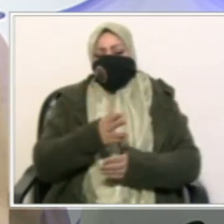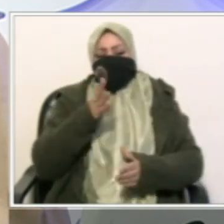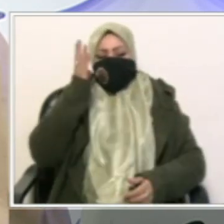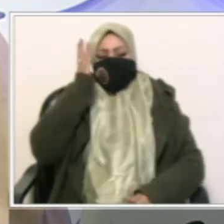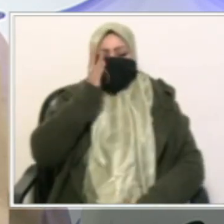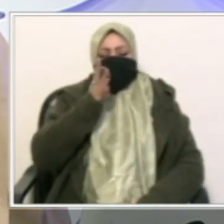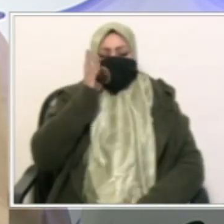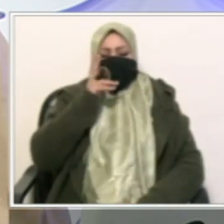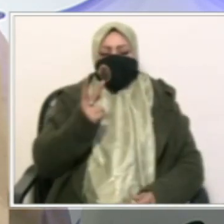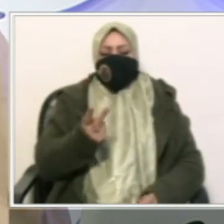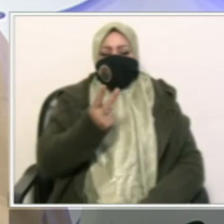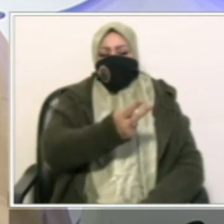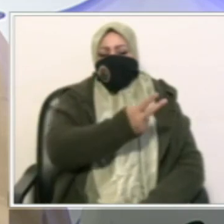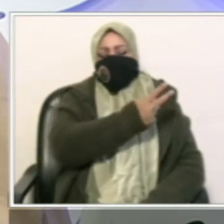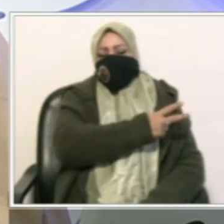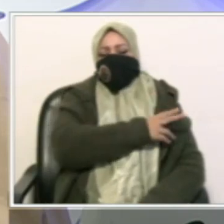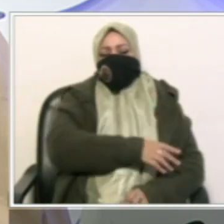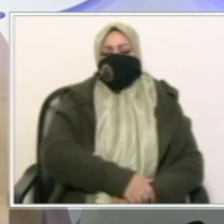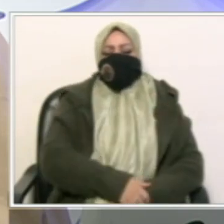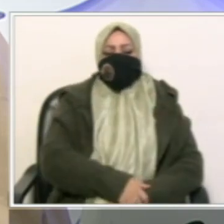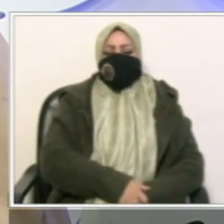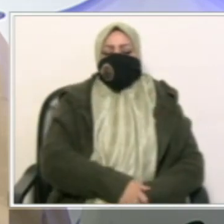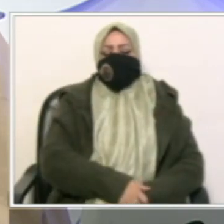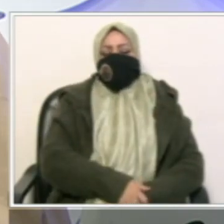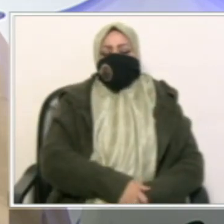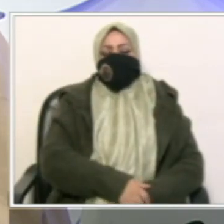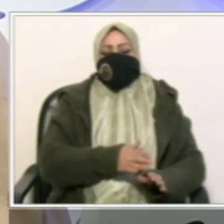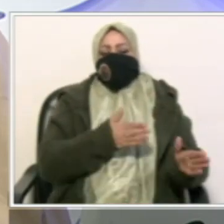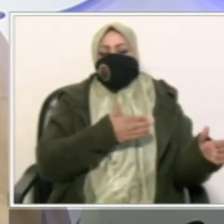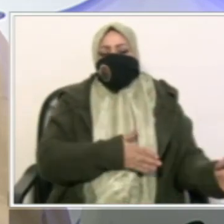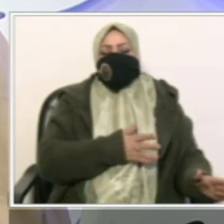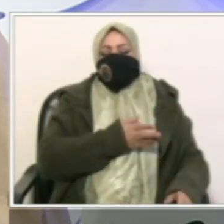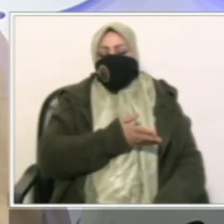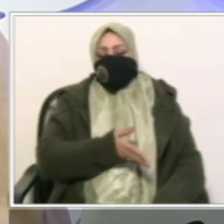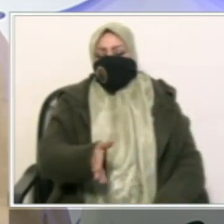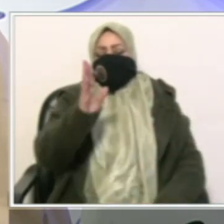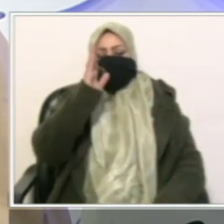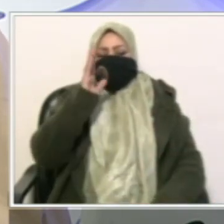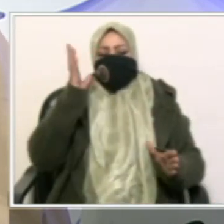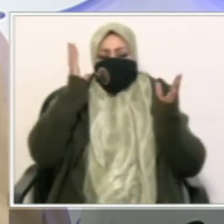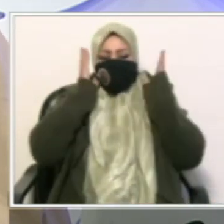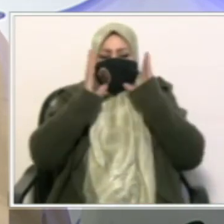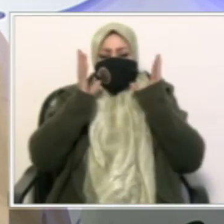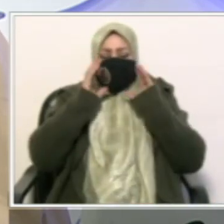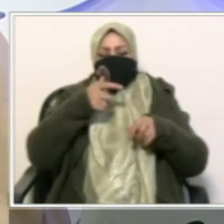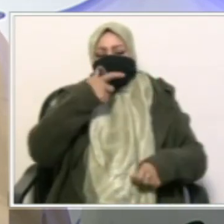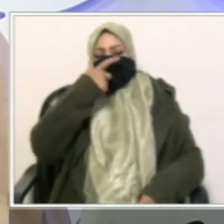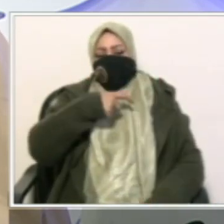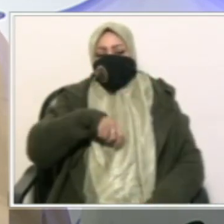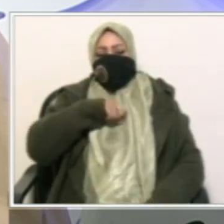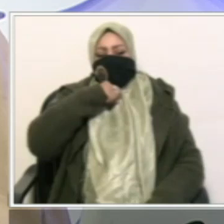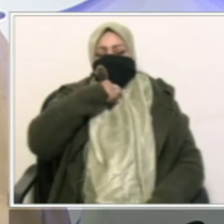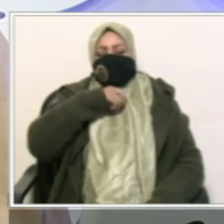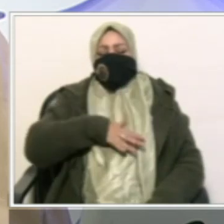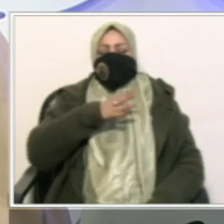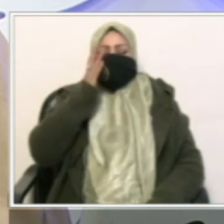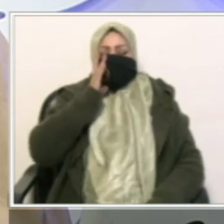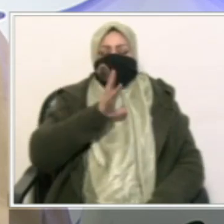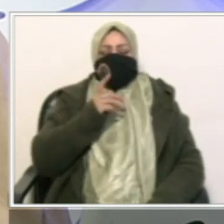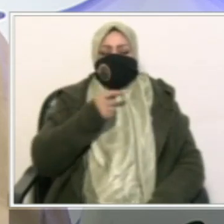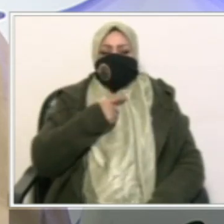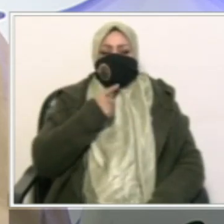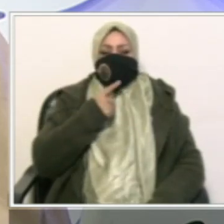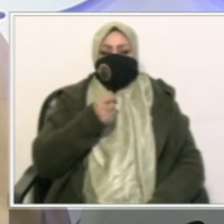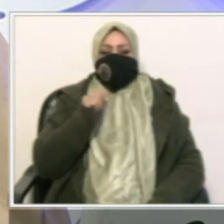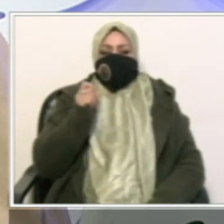عندنا، وقد ورد في حديث النبي صلى الله عليه وسلم في الحديث القدسي عن رب العزة أن الله عز وجل يقول